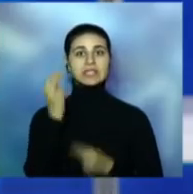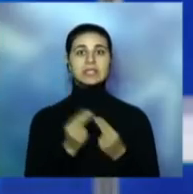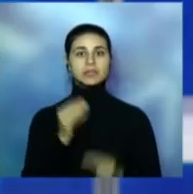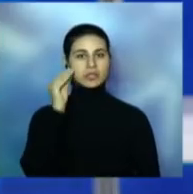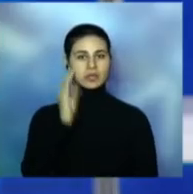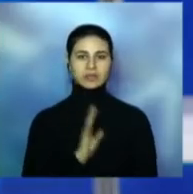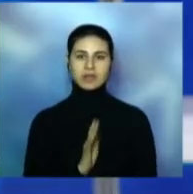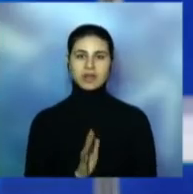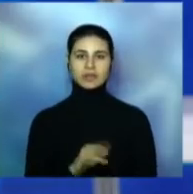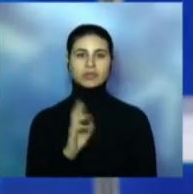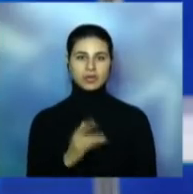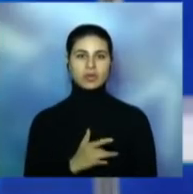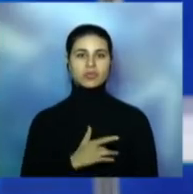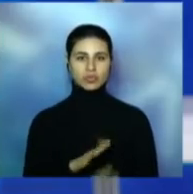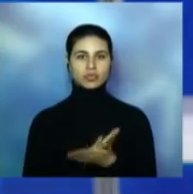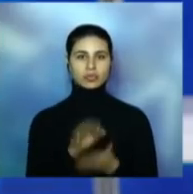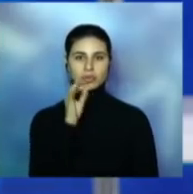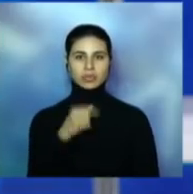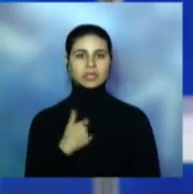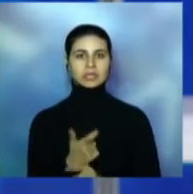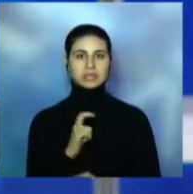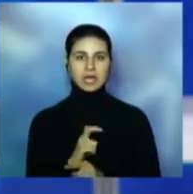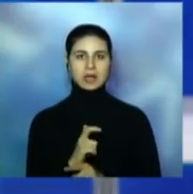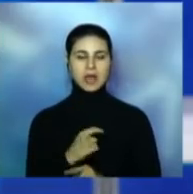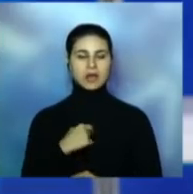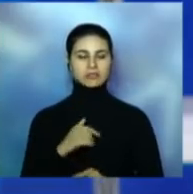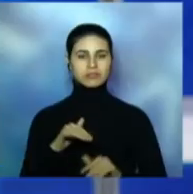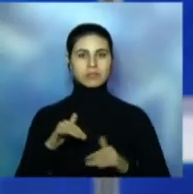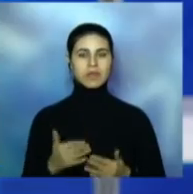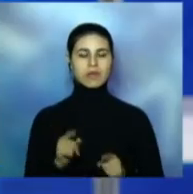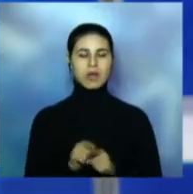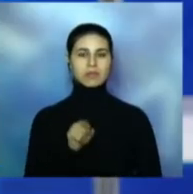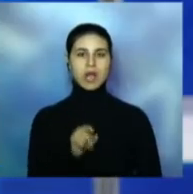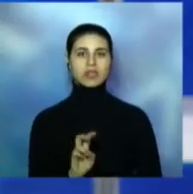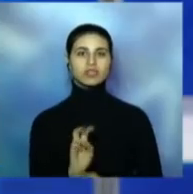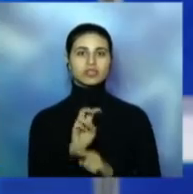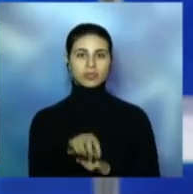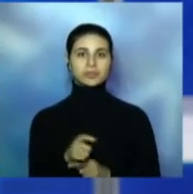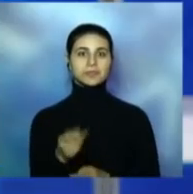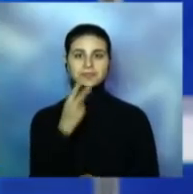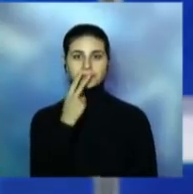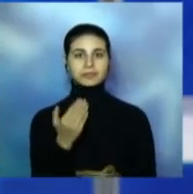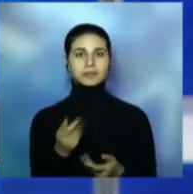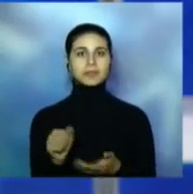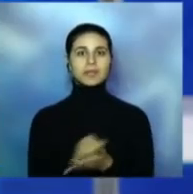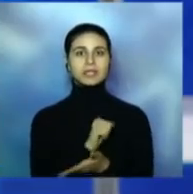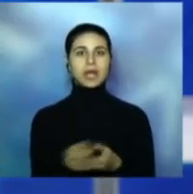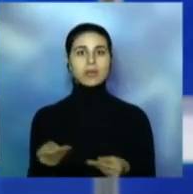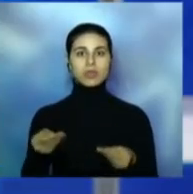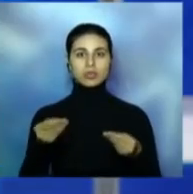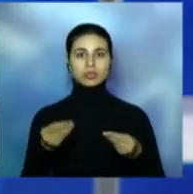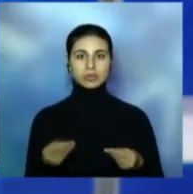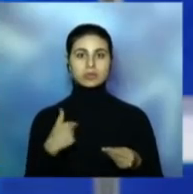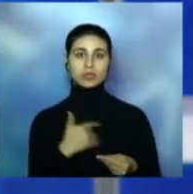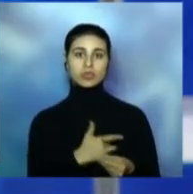აზრი არ აქვს და გულწრფელად ვუთხარი, რომ ძალიან დავითრგუნე მეთქი. მე ალბათ აქ შემოიტანეო საბუთებიო, რომ მითხრა, არ ველოდი.